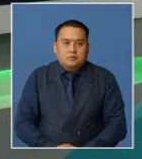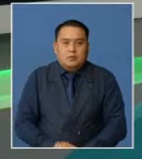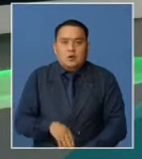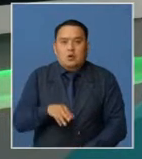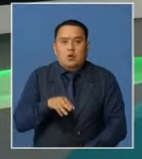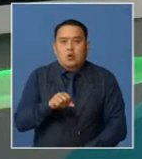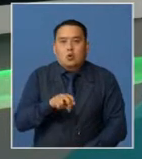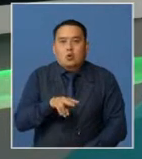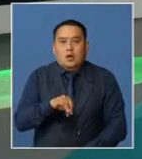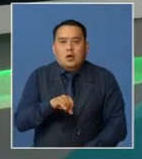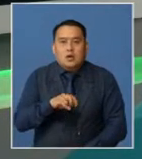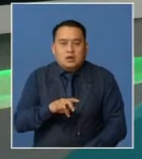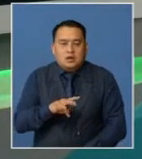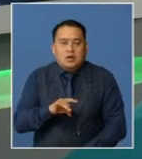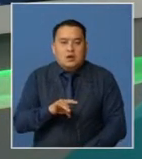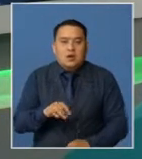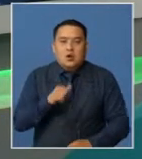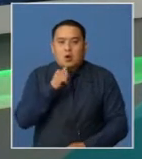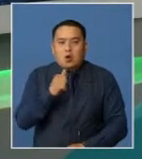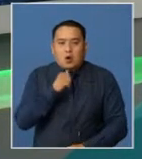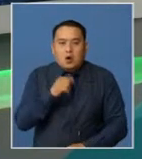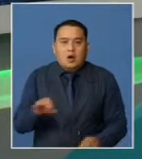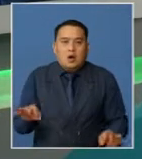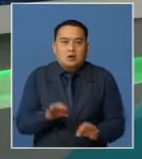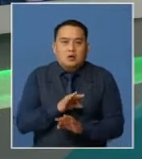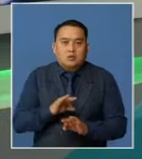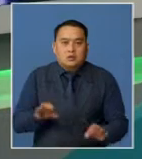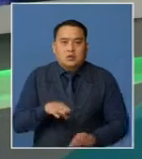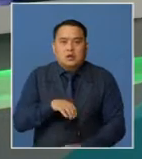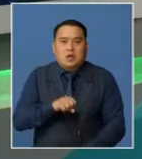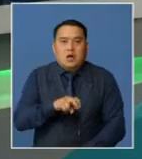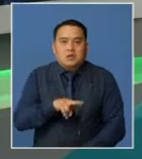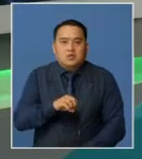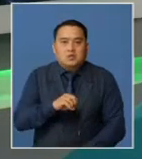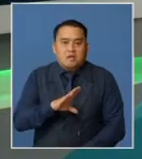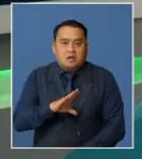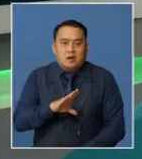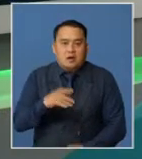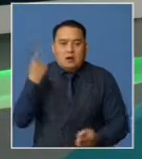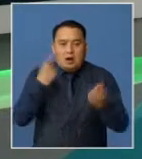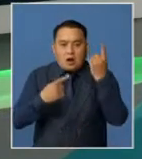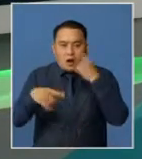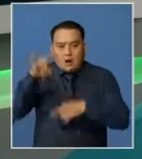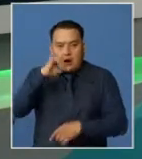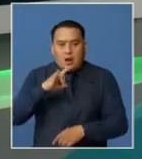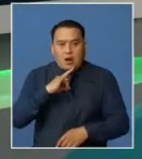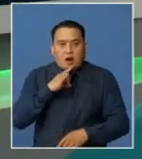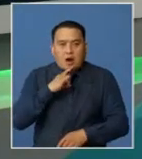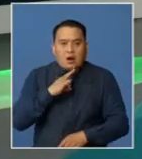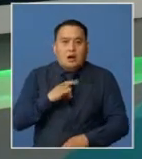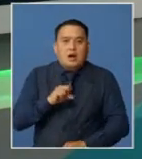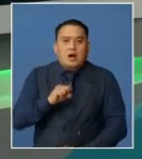Құлагер поэмасының әуені де бар екен. Авторы Қостанайлық әуесқой сазгер Нағашыбай Алпысов. Ақын жырау қазақ әдебиетінің